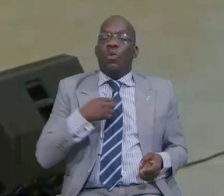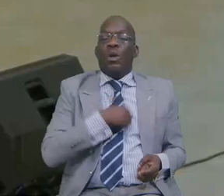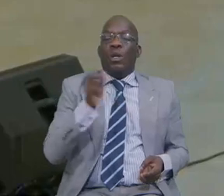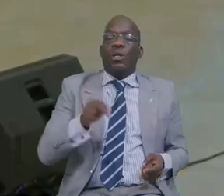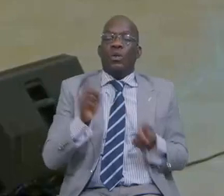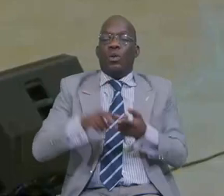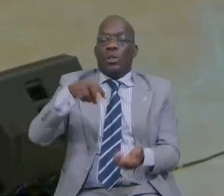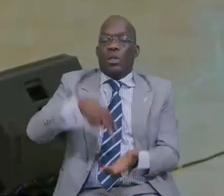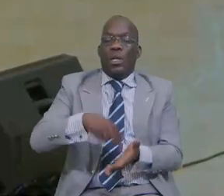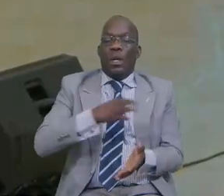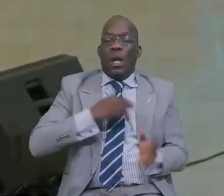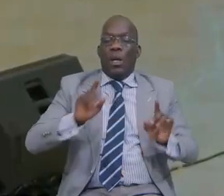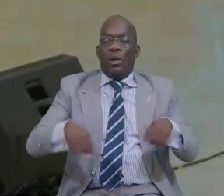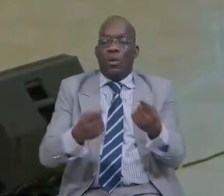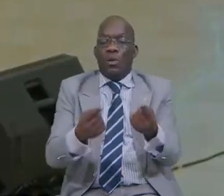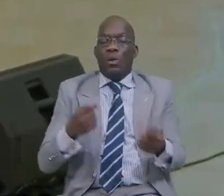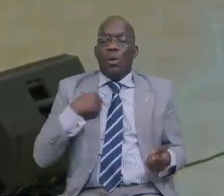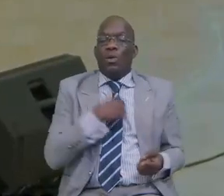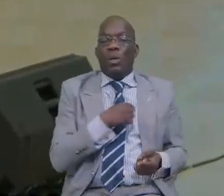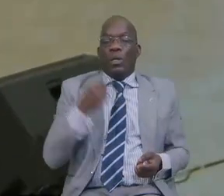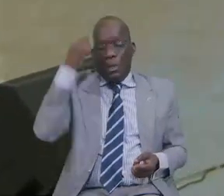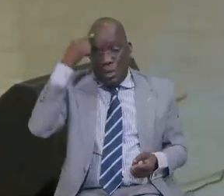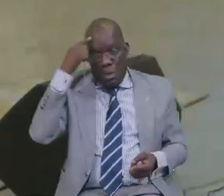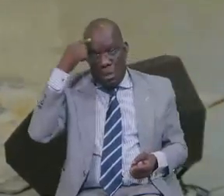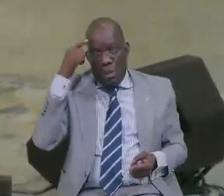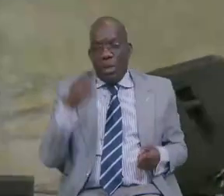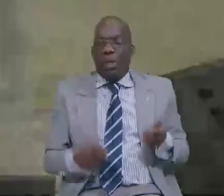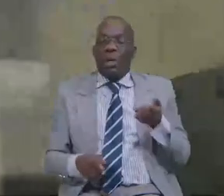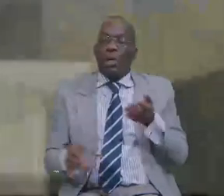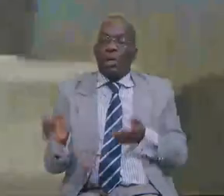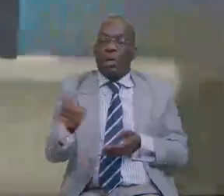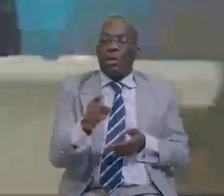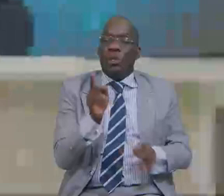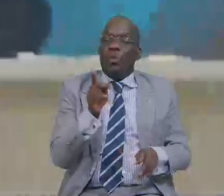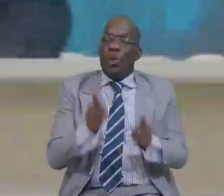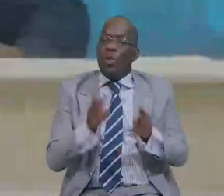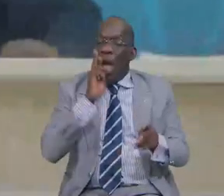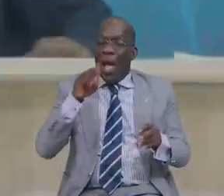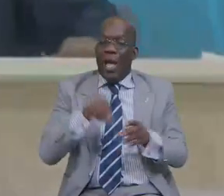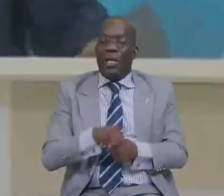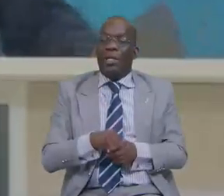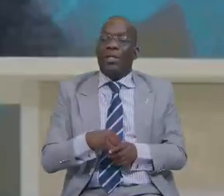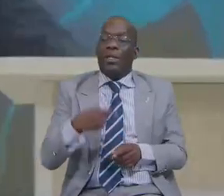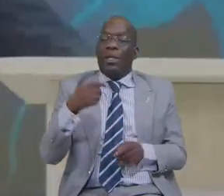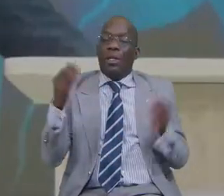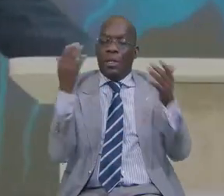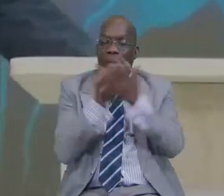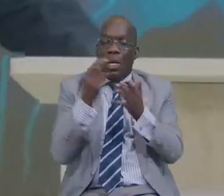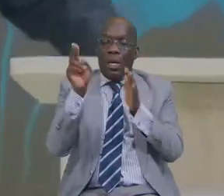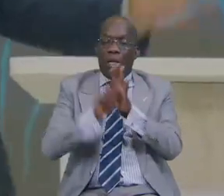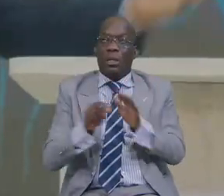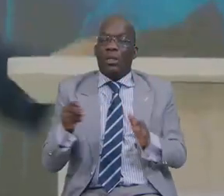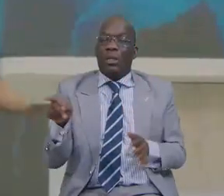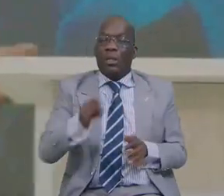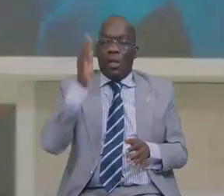nous lever et aller. Et nous pensons à ces païens-là, ces gens-là dans les ténèbres, ce sont des idolâtres.